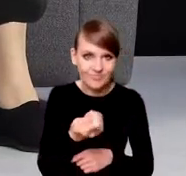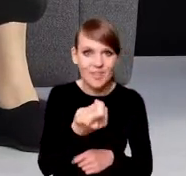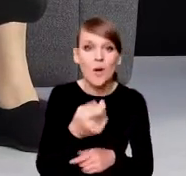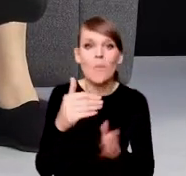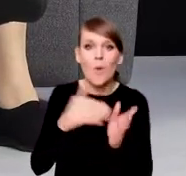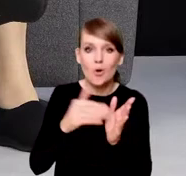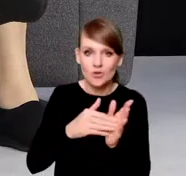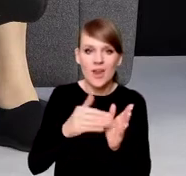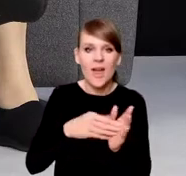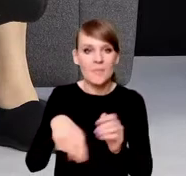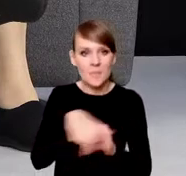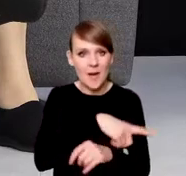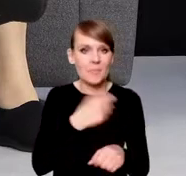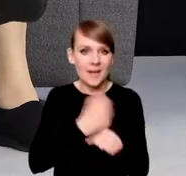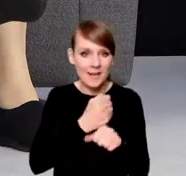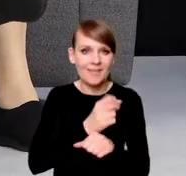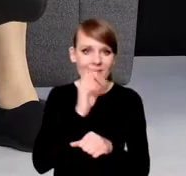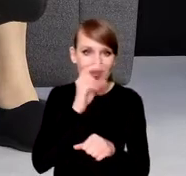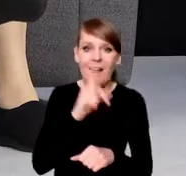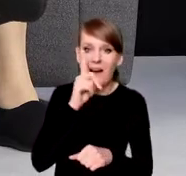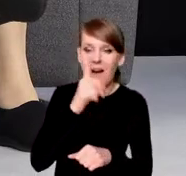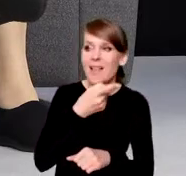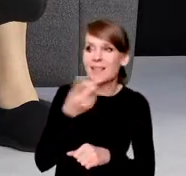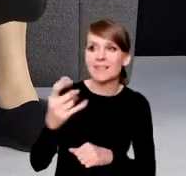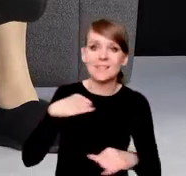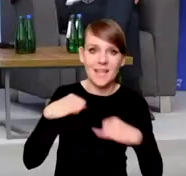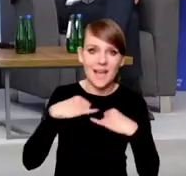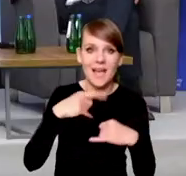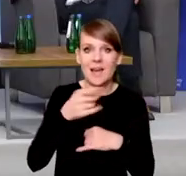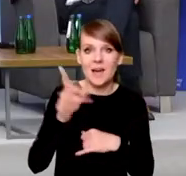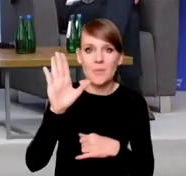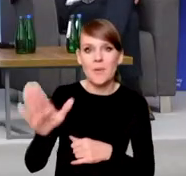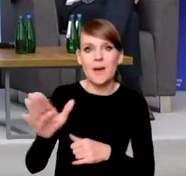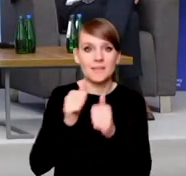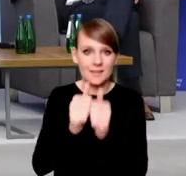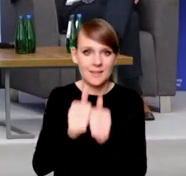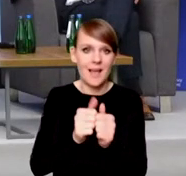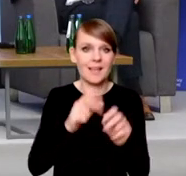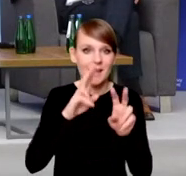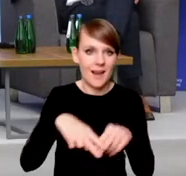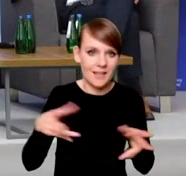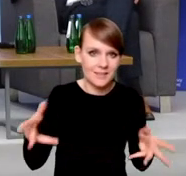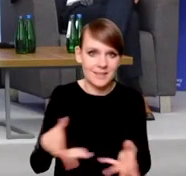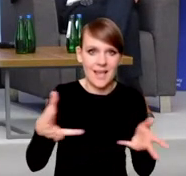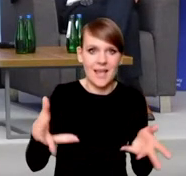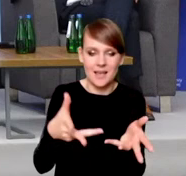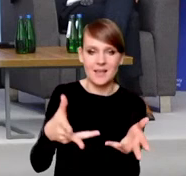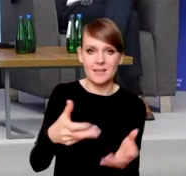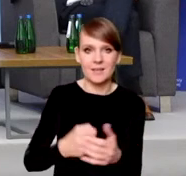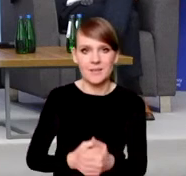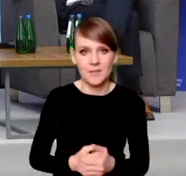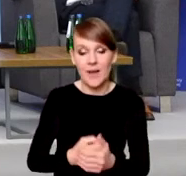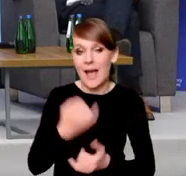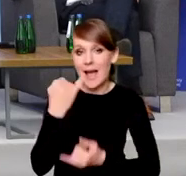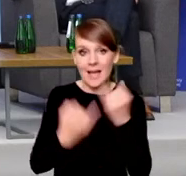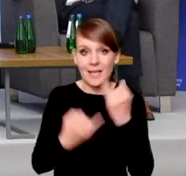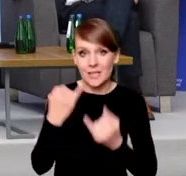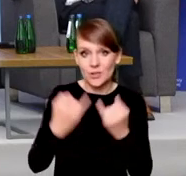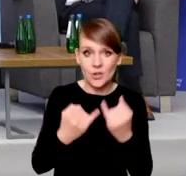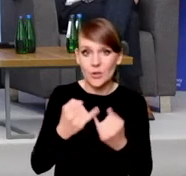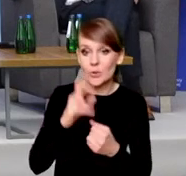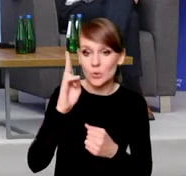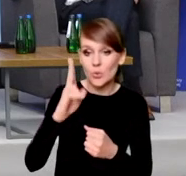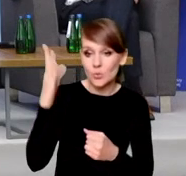rola zarządzającej kadry, żeby zaangażować pozostałych. I teraz, jeśli ktoś zna ideę